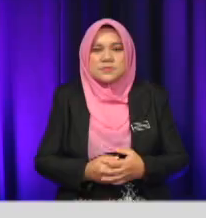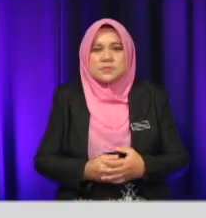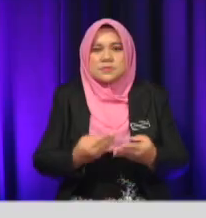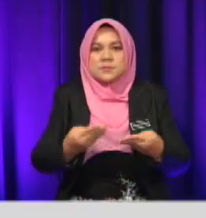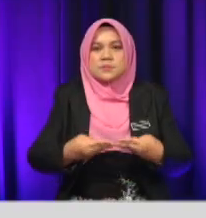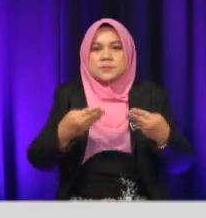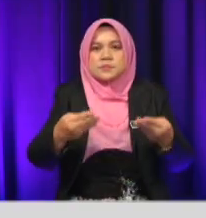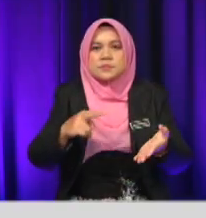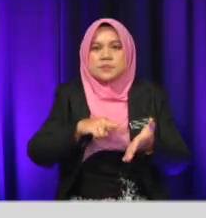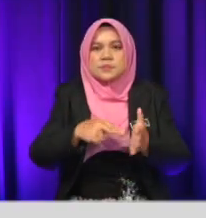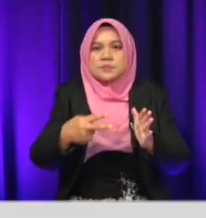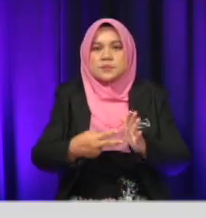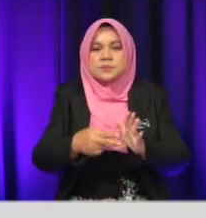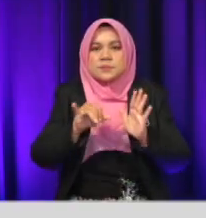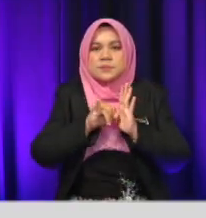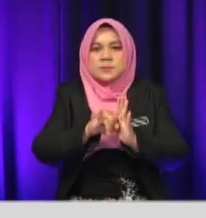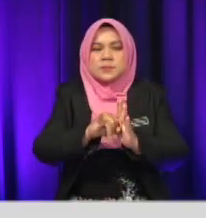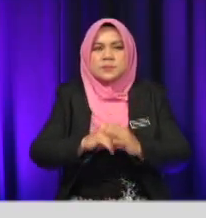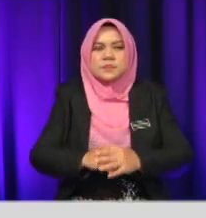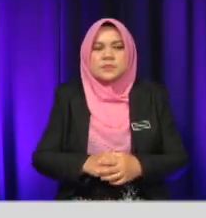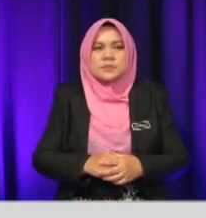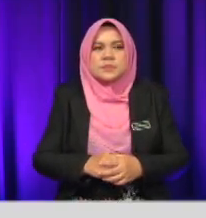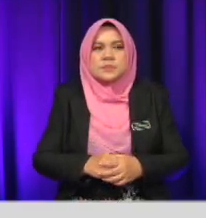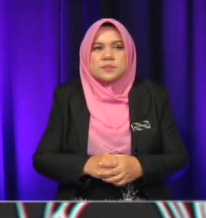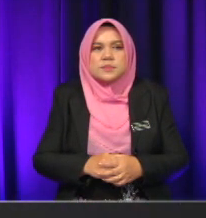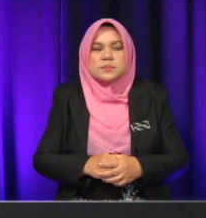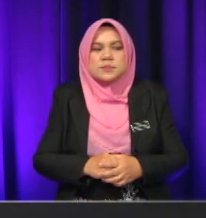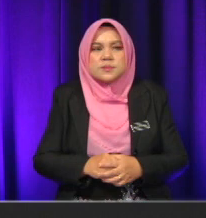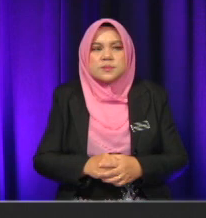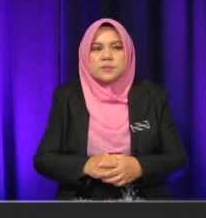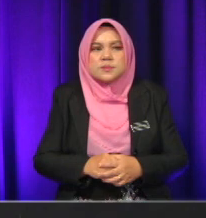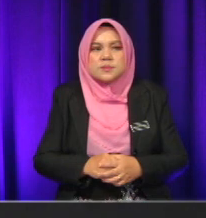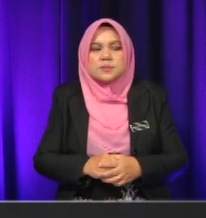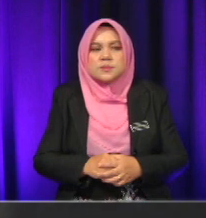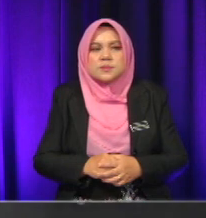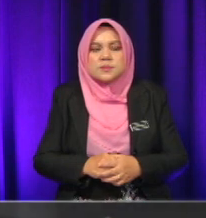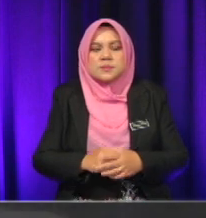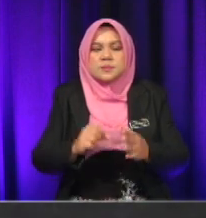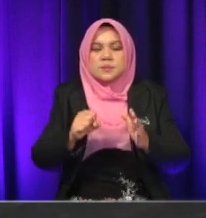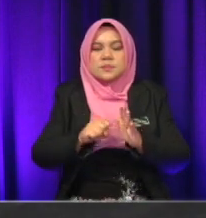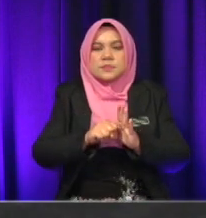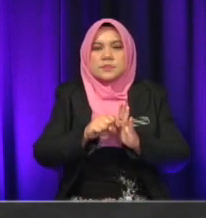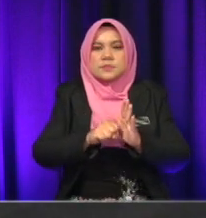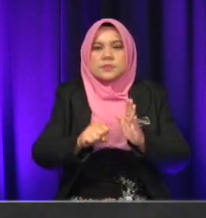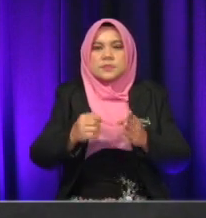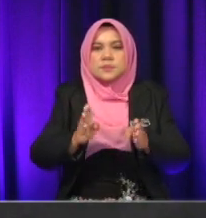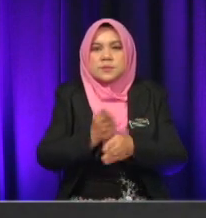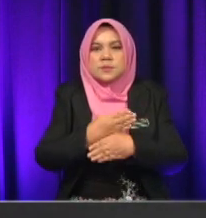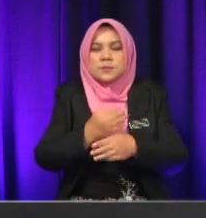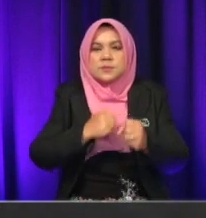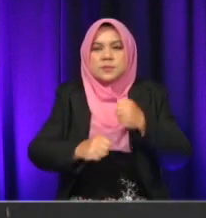Berikan maksud pengiklanan. Okey cikgu. Ini maksudnya sebarang bentuk persembahan